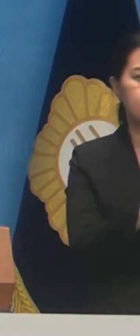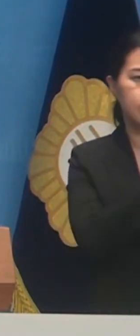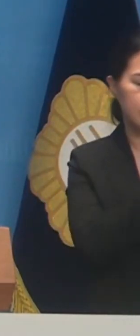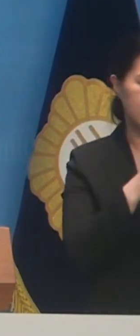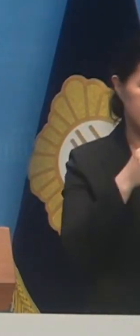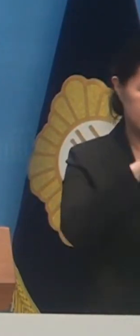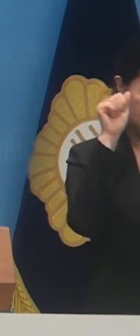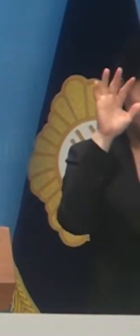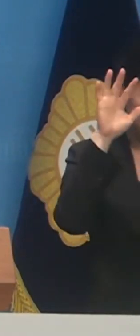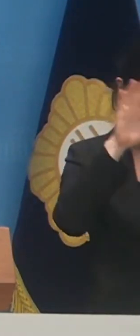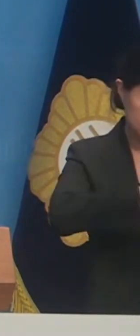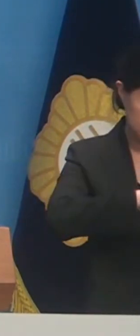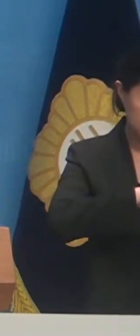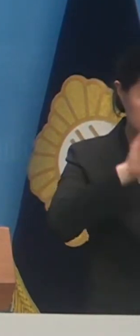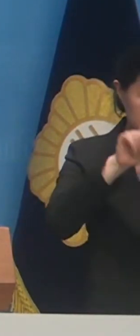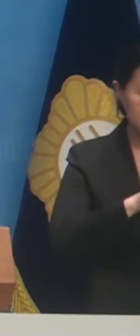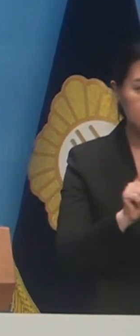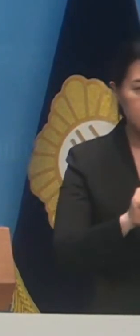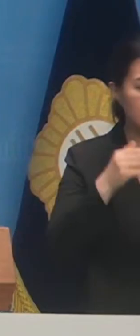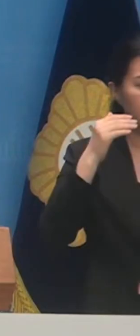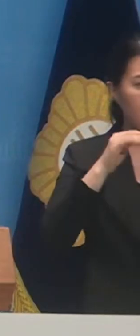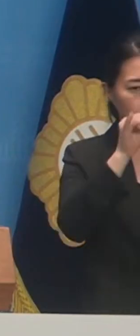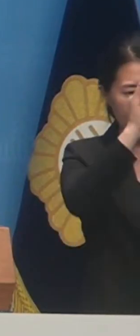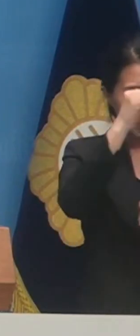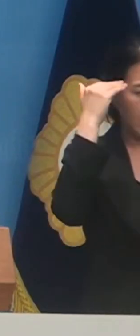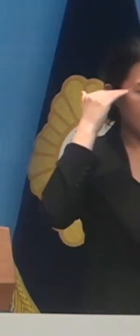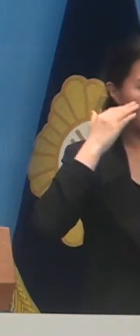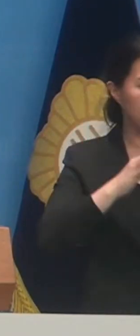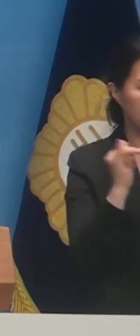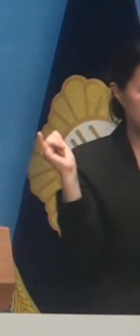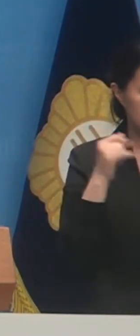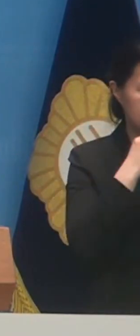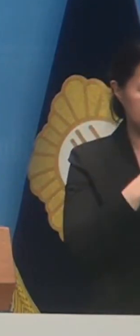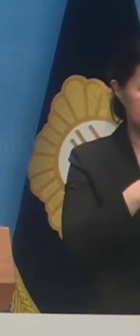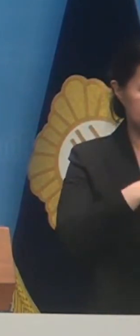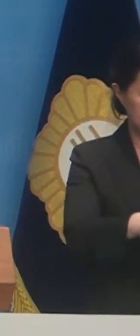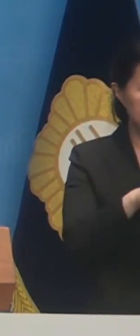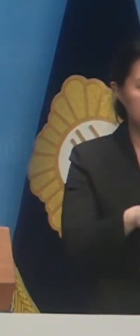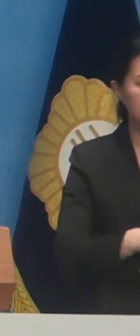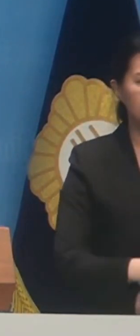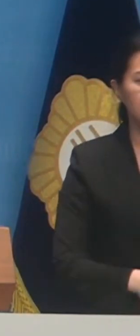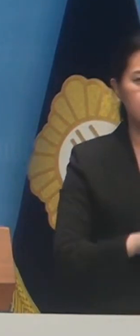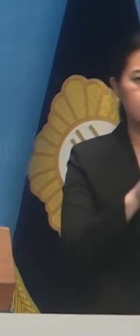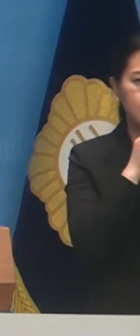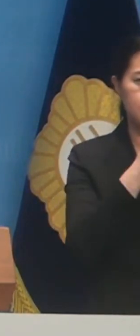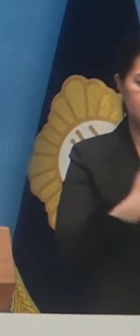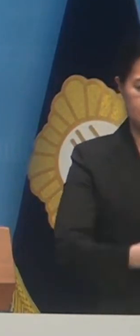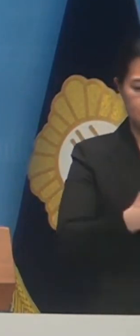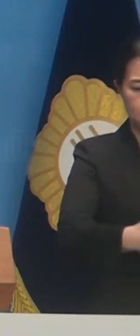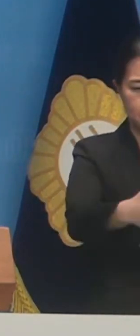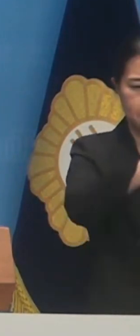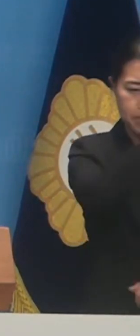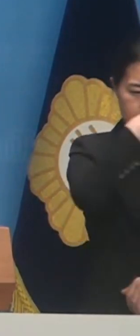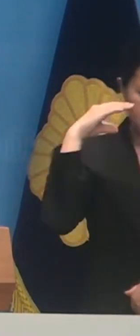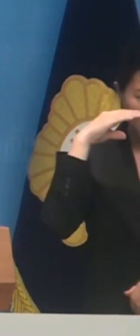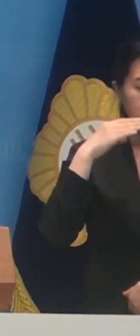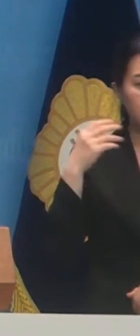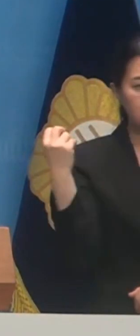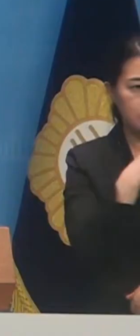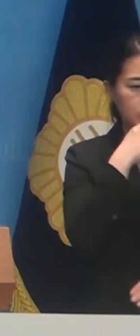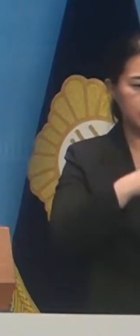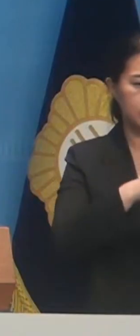가장 암울했던 장면에서 위대한 한국 국민들의 K민주주의는 가장 질서 있게,